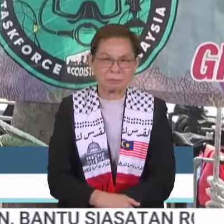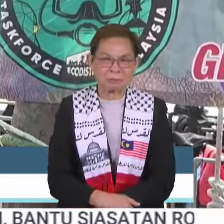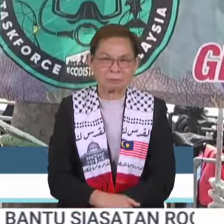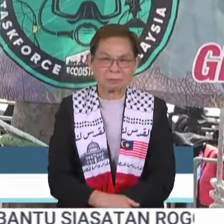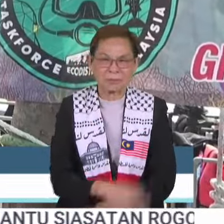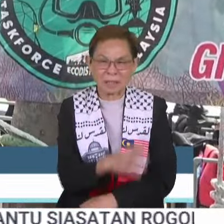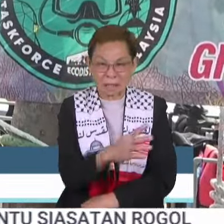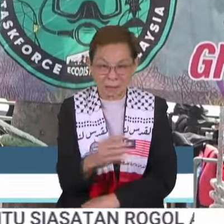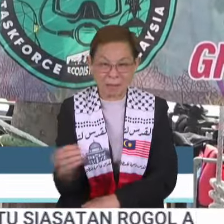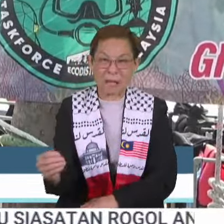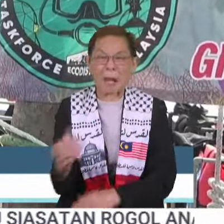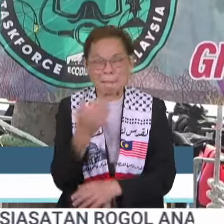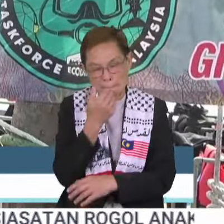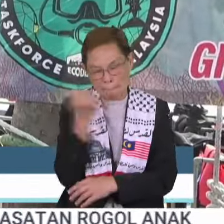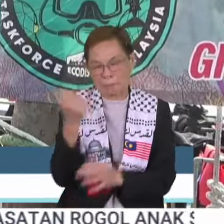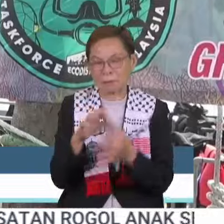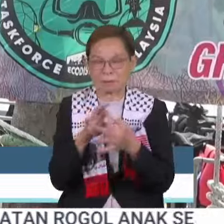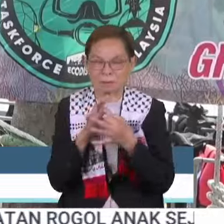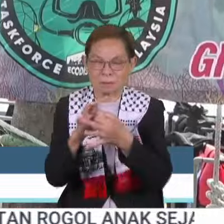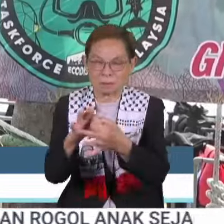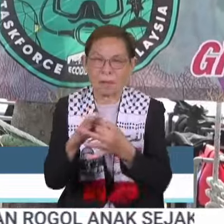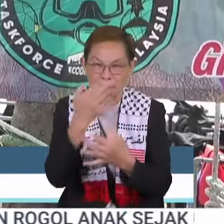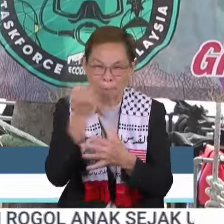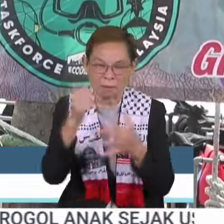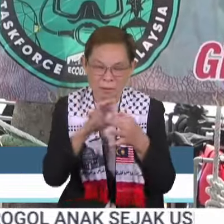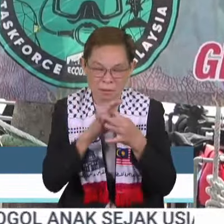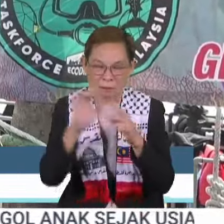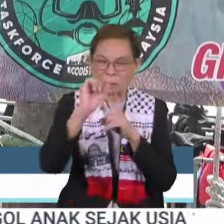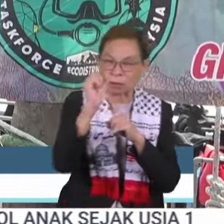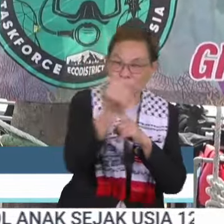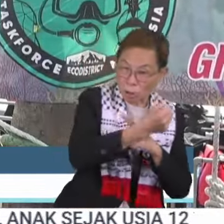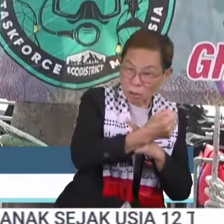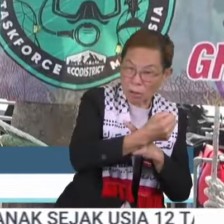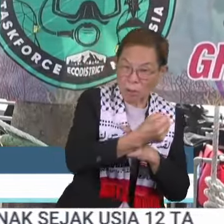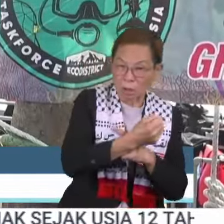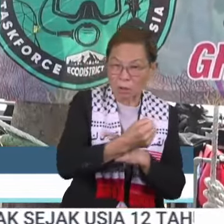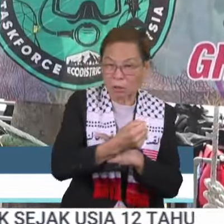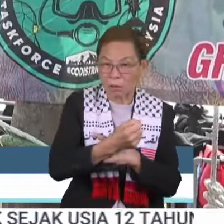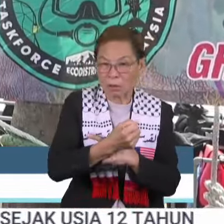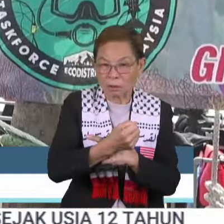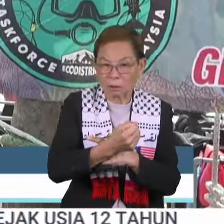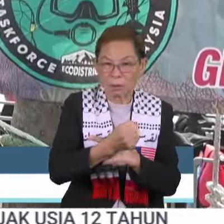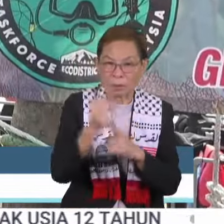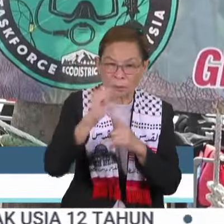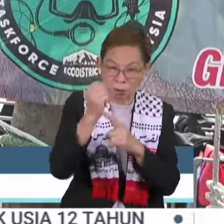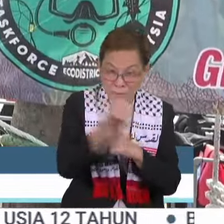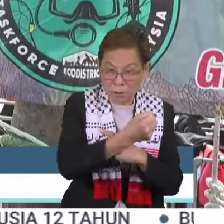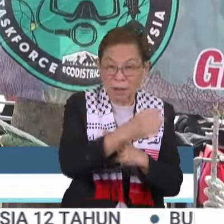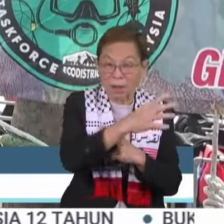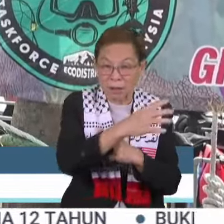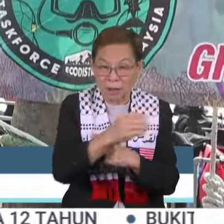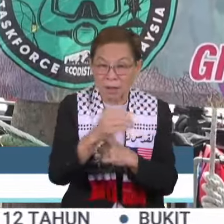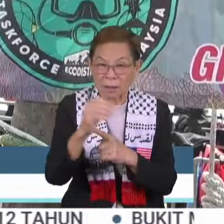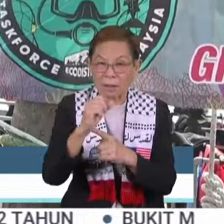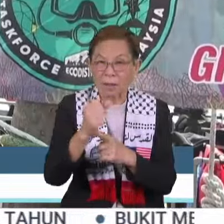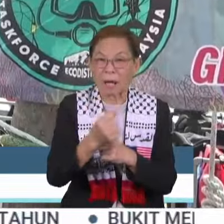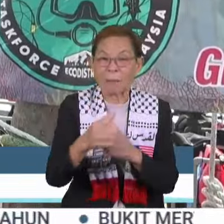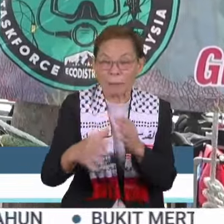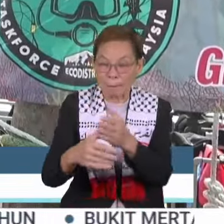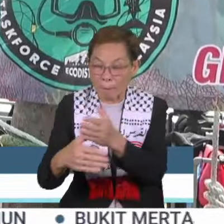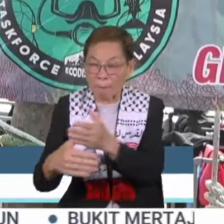Dan benda ni lebih baik bekerjasama dengan persatuan macam Eco District dan juga